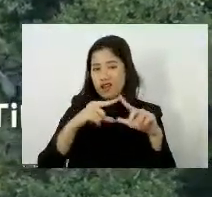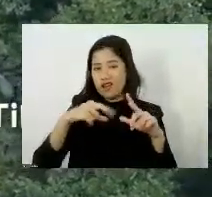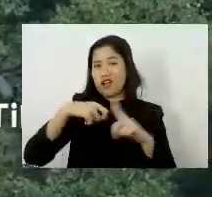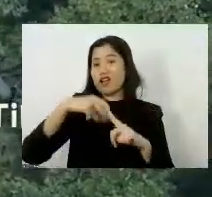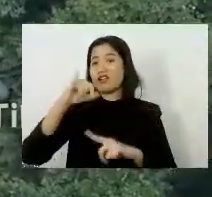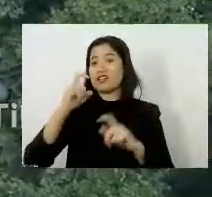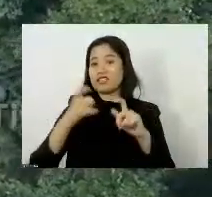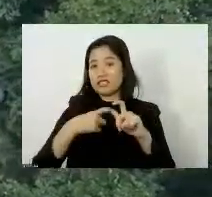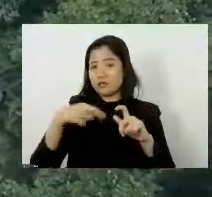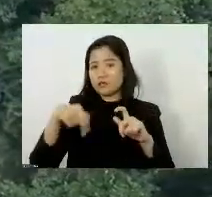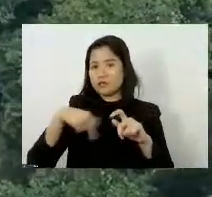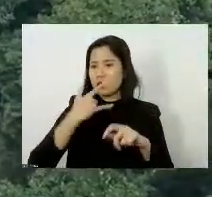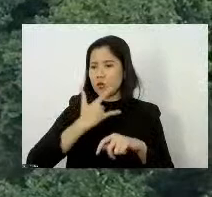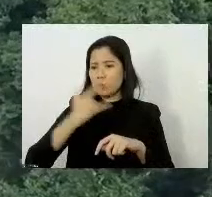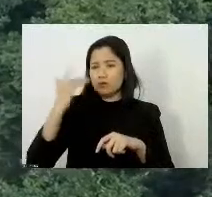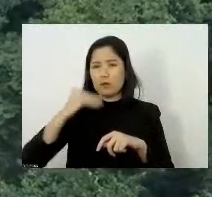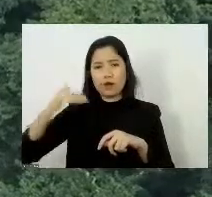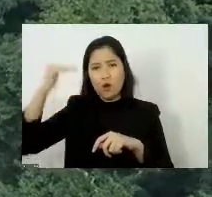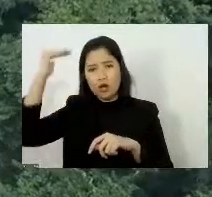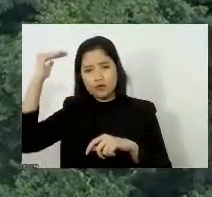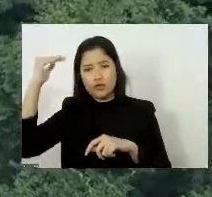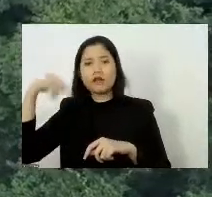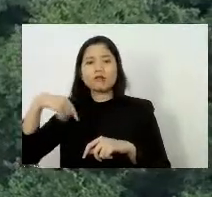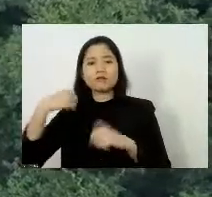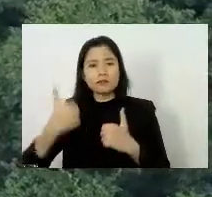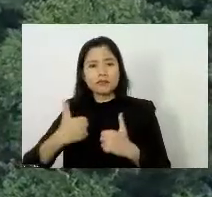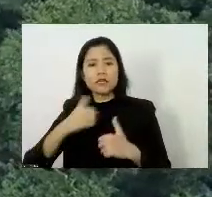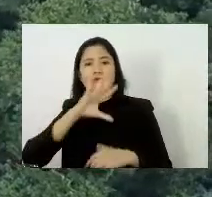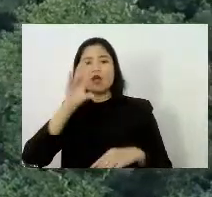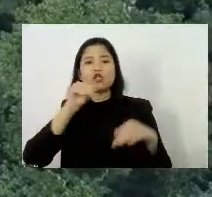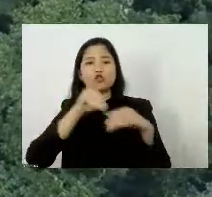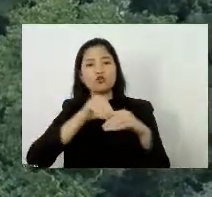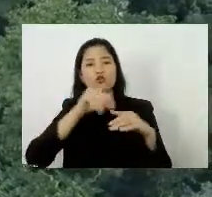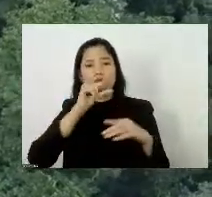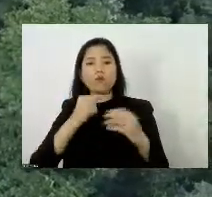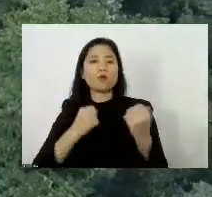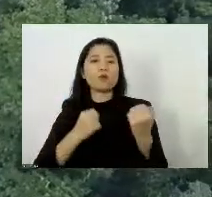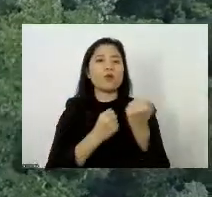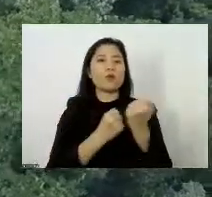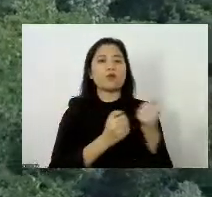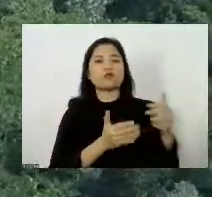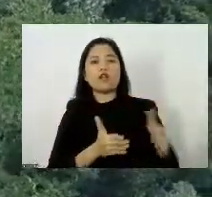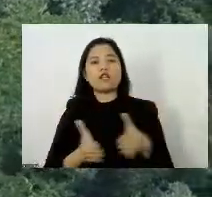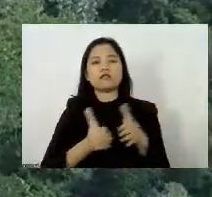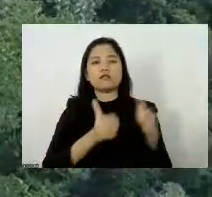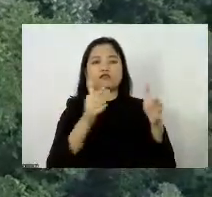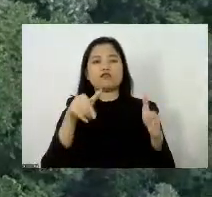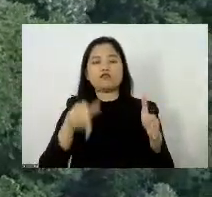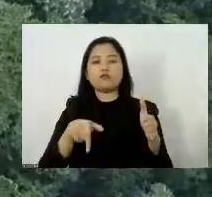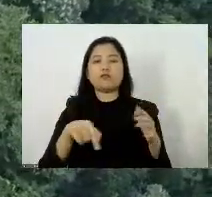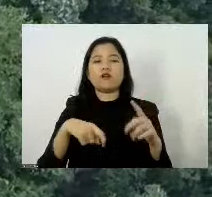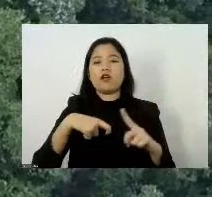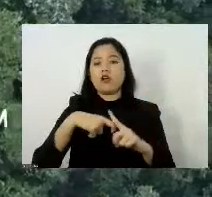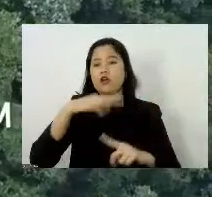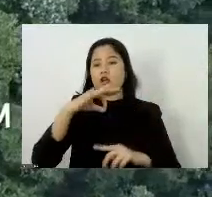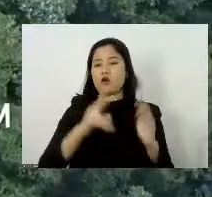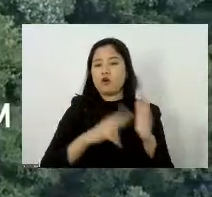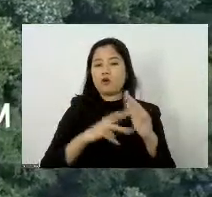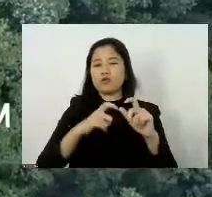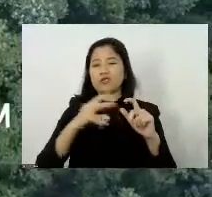bertahan sampai dewasa dan turut berperan dalam mendukung strategi konservasi gajah dan habitatnya